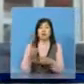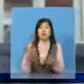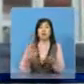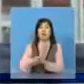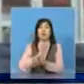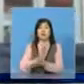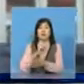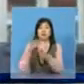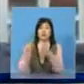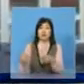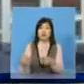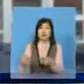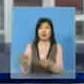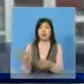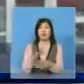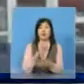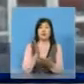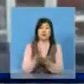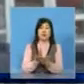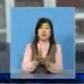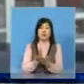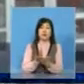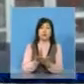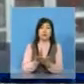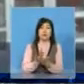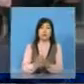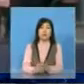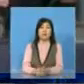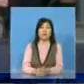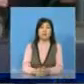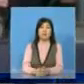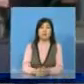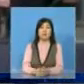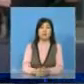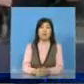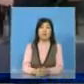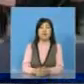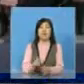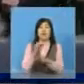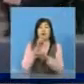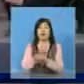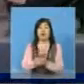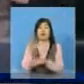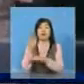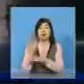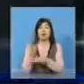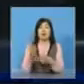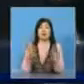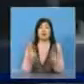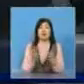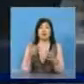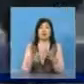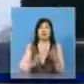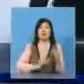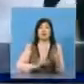жерде мына бәрі бар. Бәрі бар сияқты. Негізінен аялдамалардағы павильондар шағын және орта бизнесті